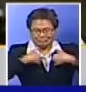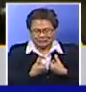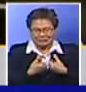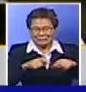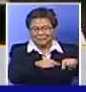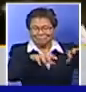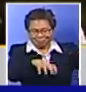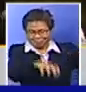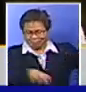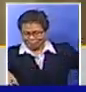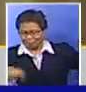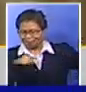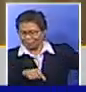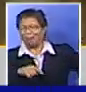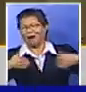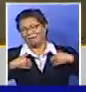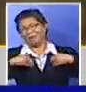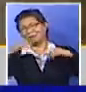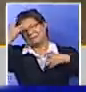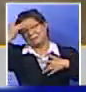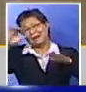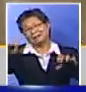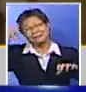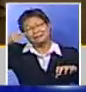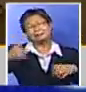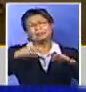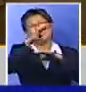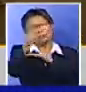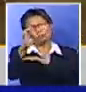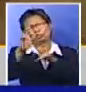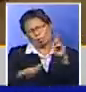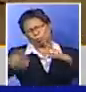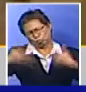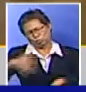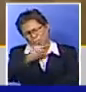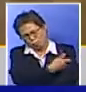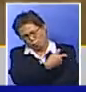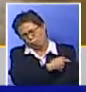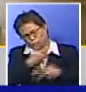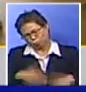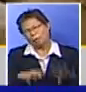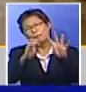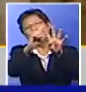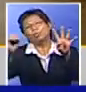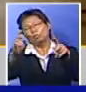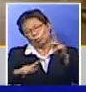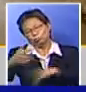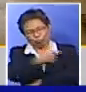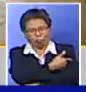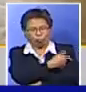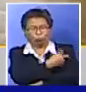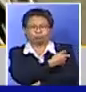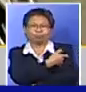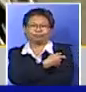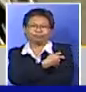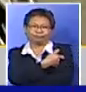yang diisytihar sebagai lokaliti rabies. Sehingga kini 461 orang telah menerima suntikan vaksin itu.